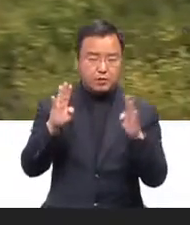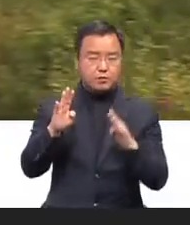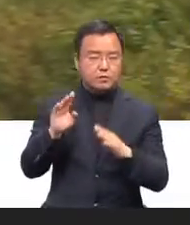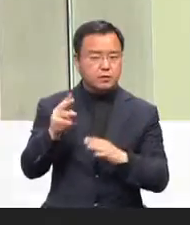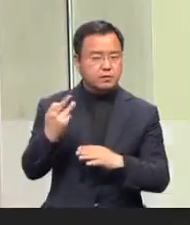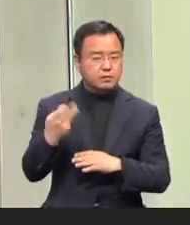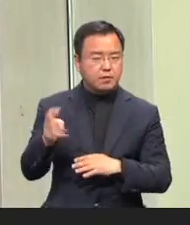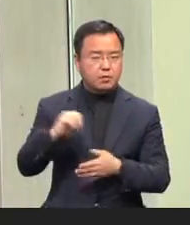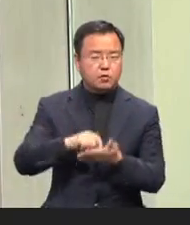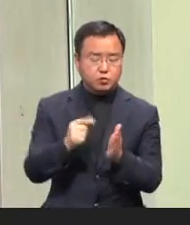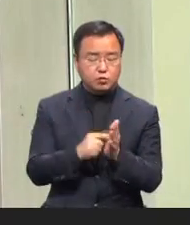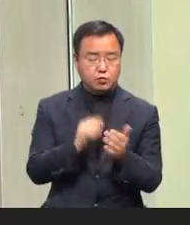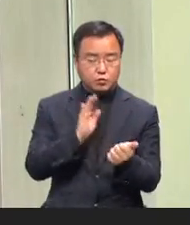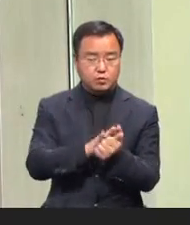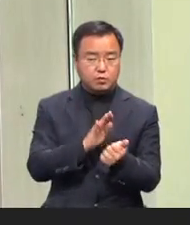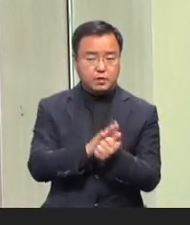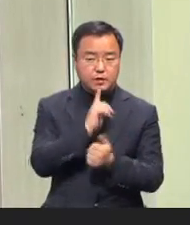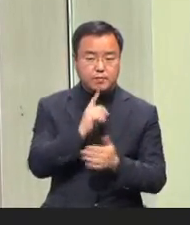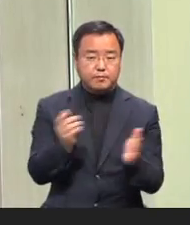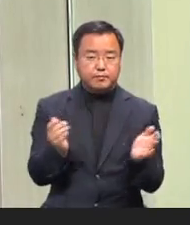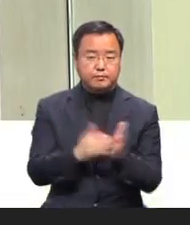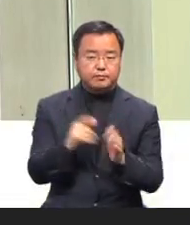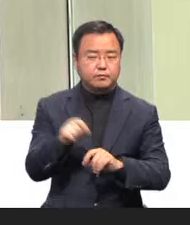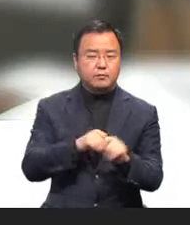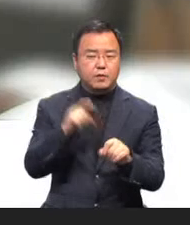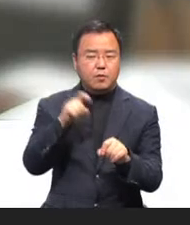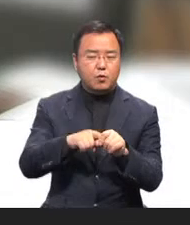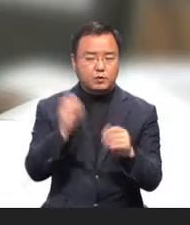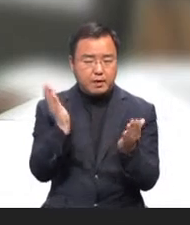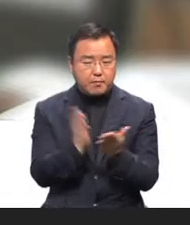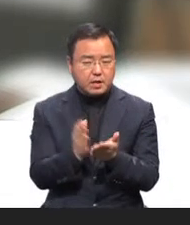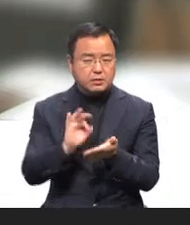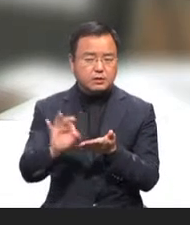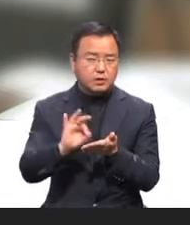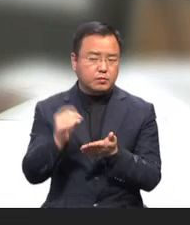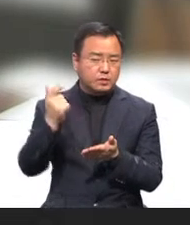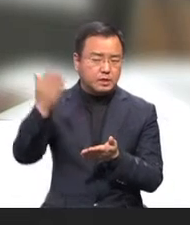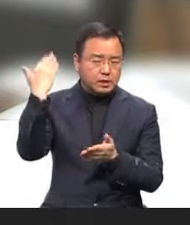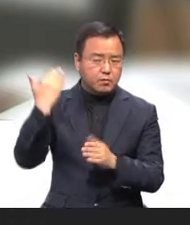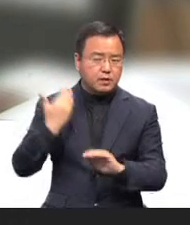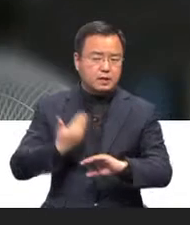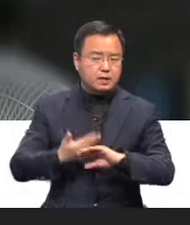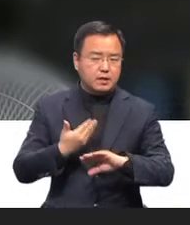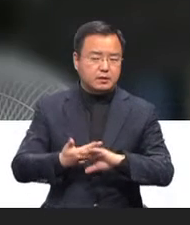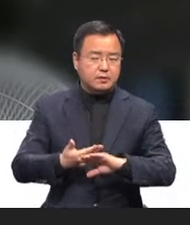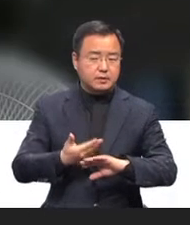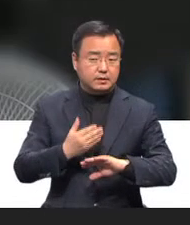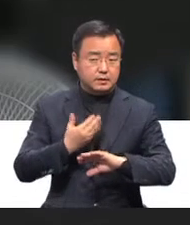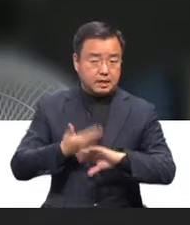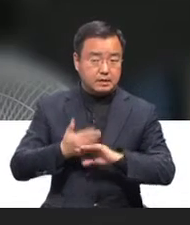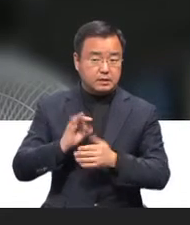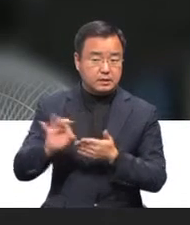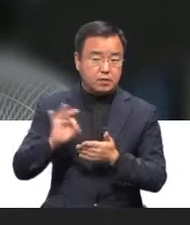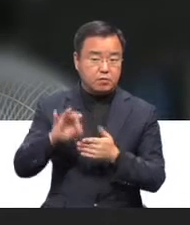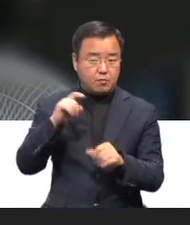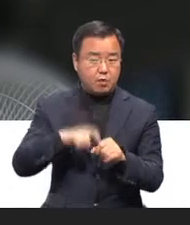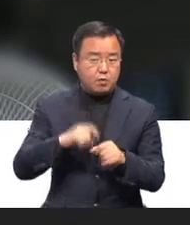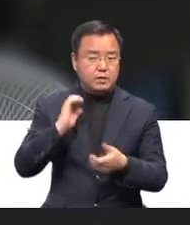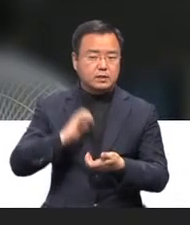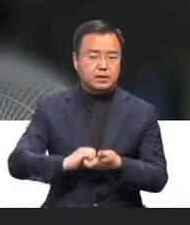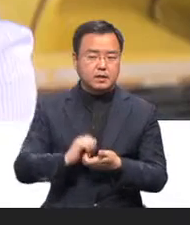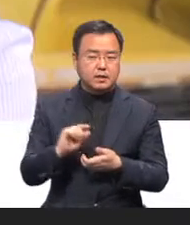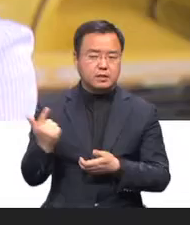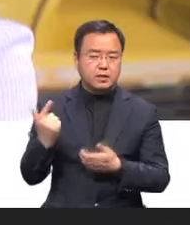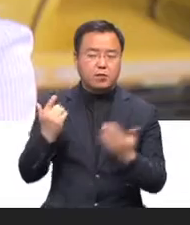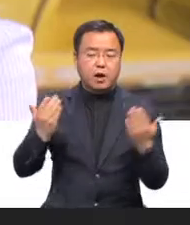책정되었습니다 지원금은 특정 목적에만 쓸 수 있었던 이전과 달리 별다른 사용처 제약없이 학교가 자율적으로